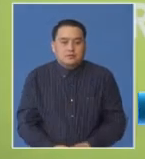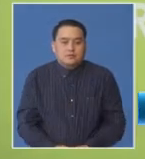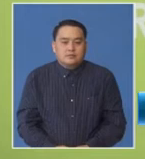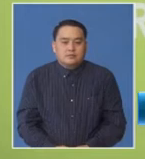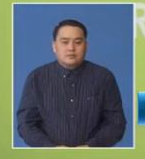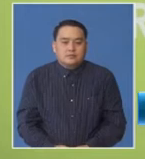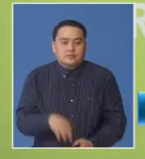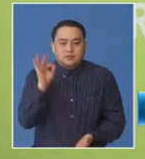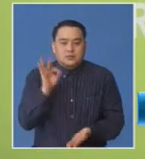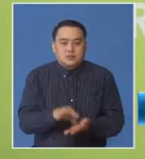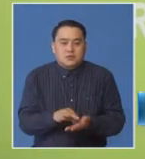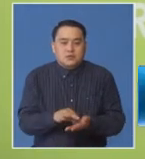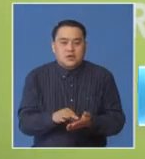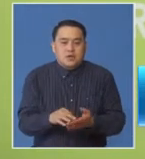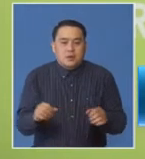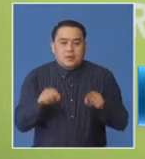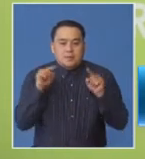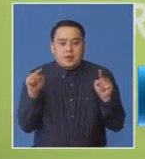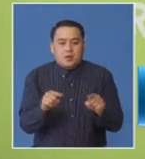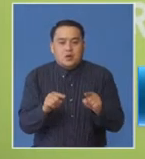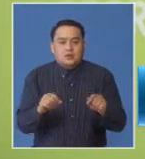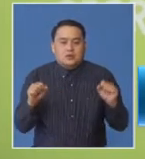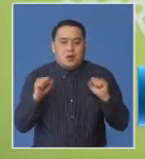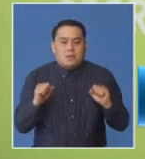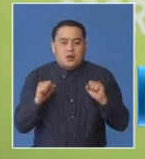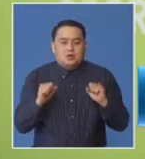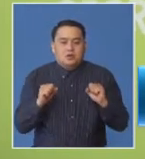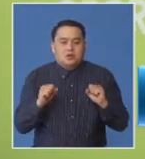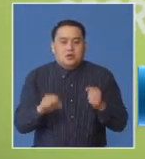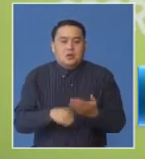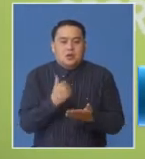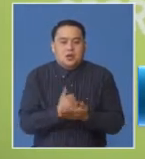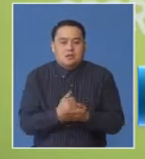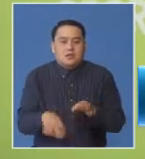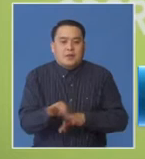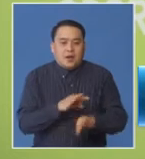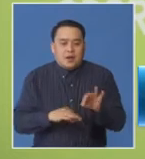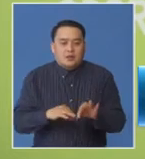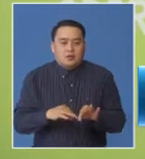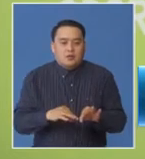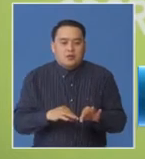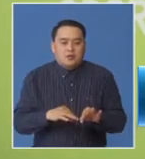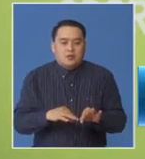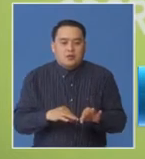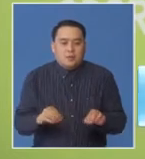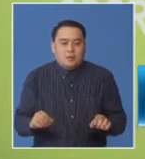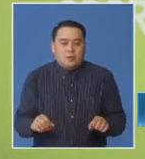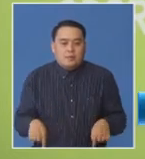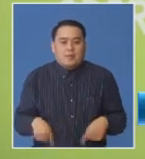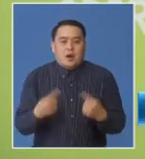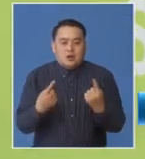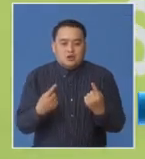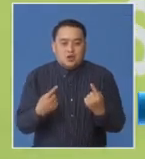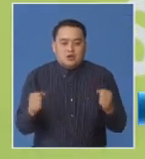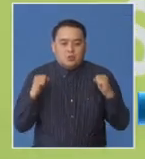данного мероприятия – популяризация массового спорта среди молодежи. Основная цель проекта – это поднятие